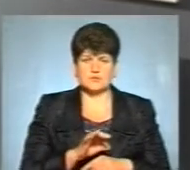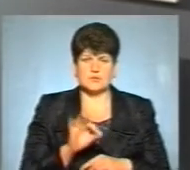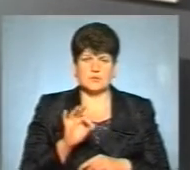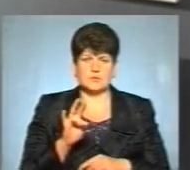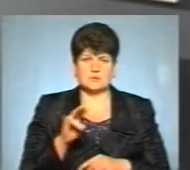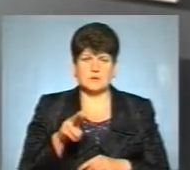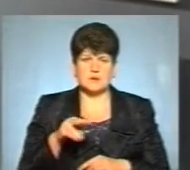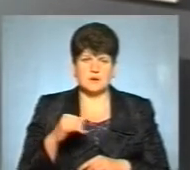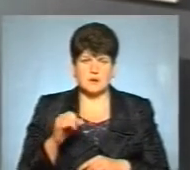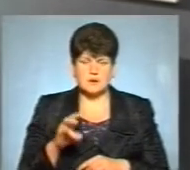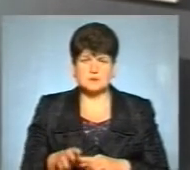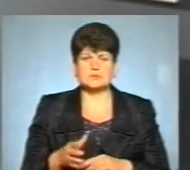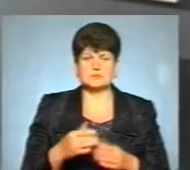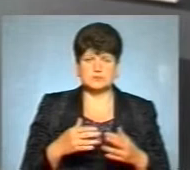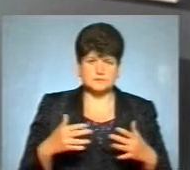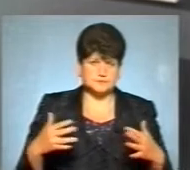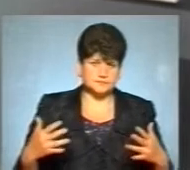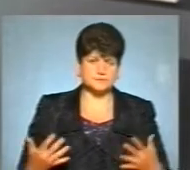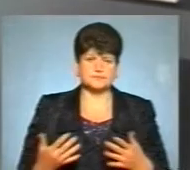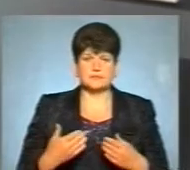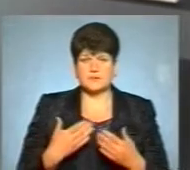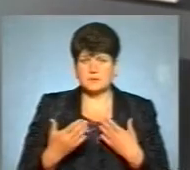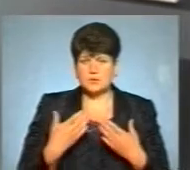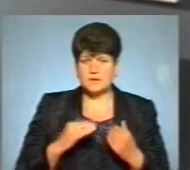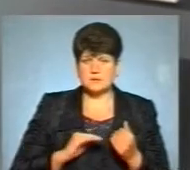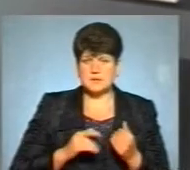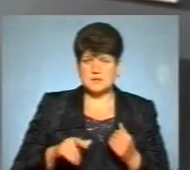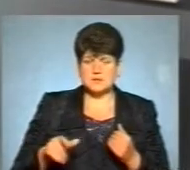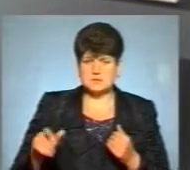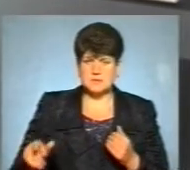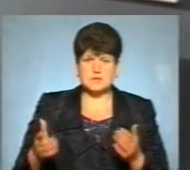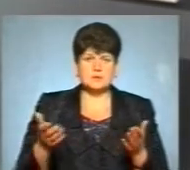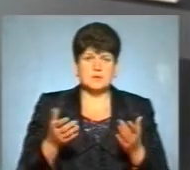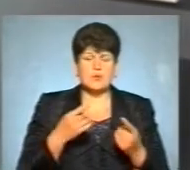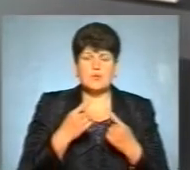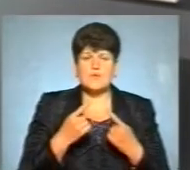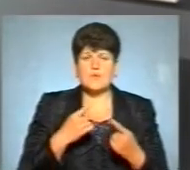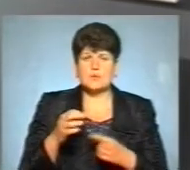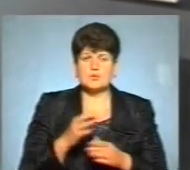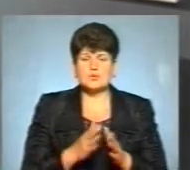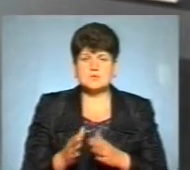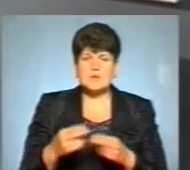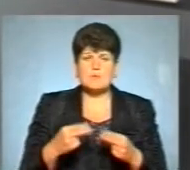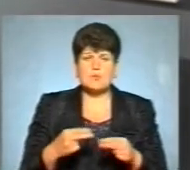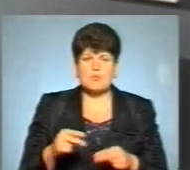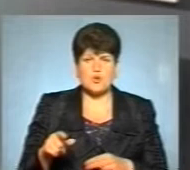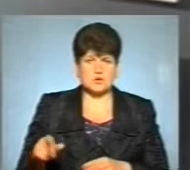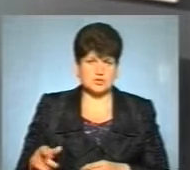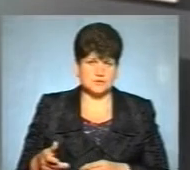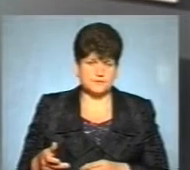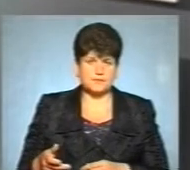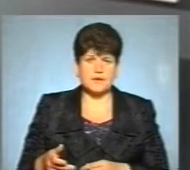будуть офлайн, звичайно, будуть онлайн. Ви знаєте, також спілкувалися з бізнесменами, які говорять про систему продажів. От